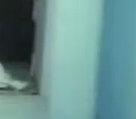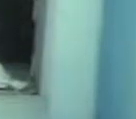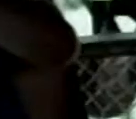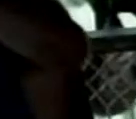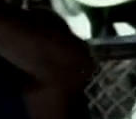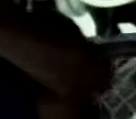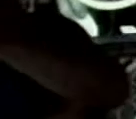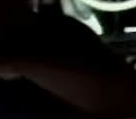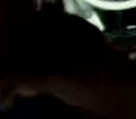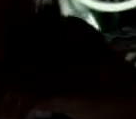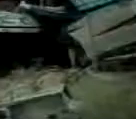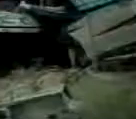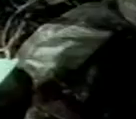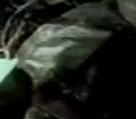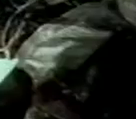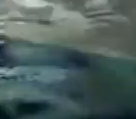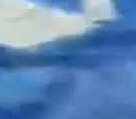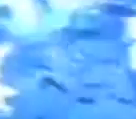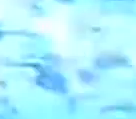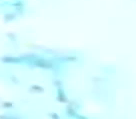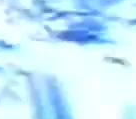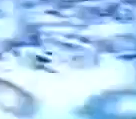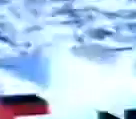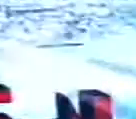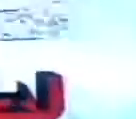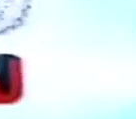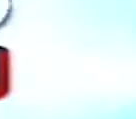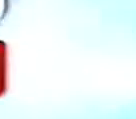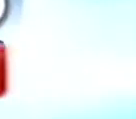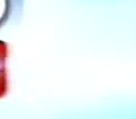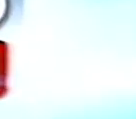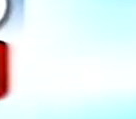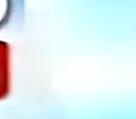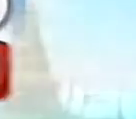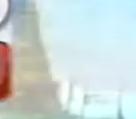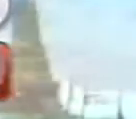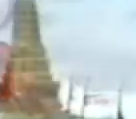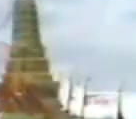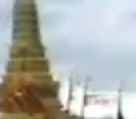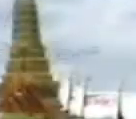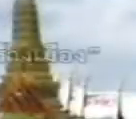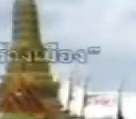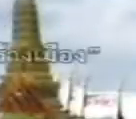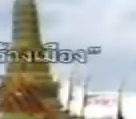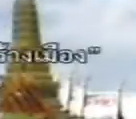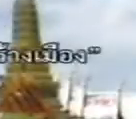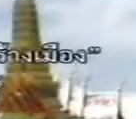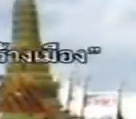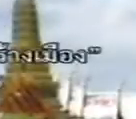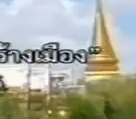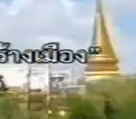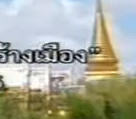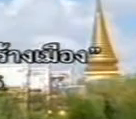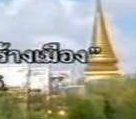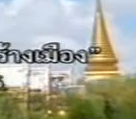เร้นอยู่ในวิถีชีวิตของคนในชุมชนเมืองมากมาย และในวันนี้ครับเราจะลงไปยังพื้นที่ชุมชนเมืองของแต่ละภูมิภาคทั่วประเทศเลยนะ